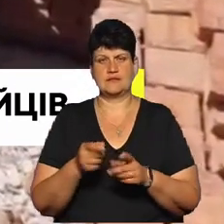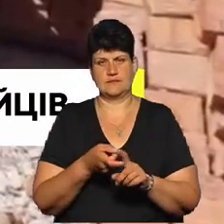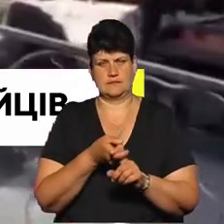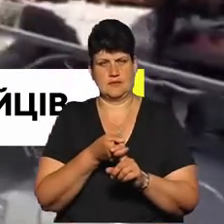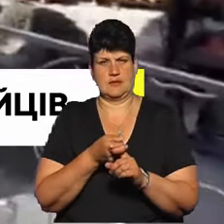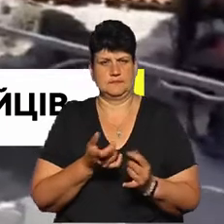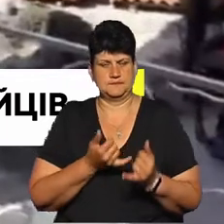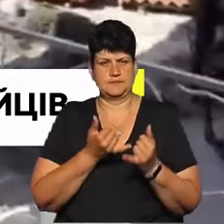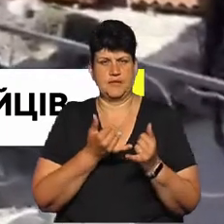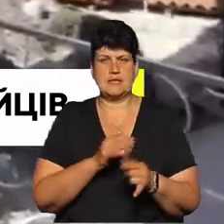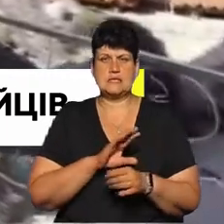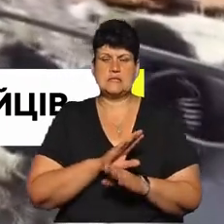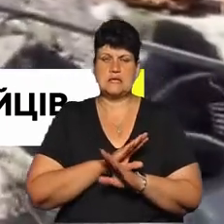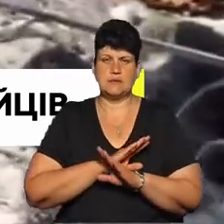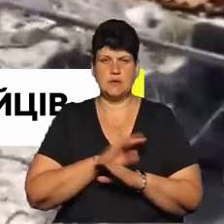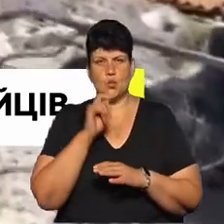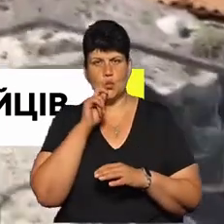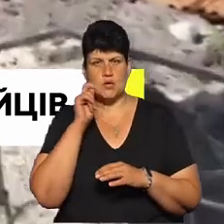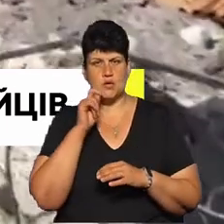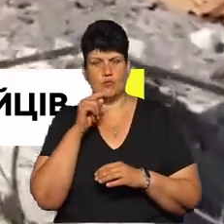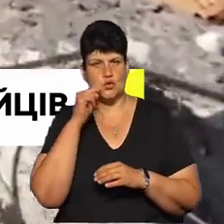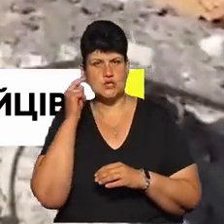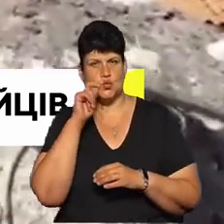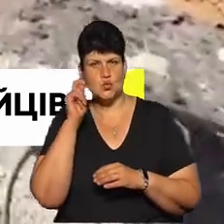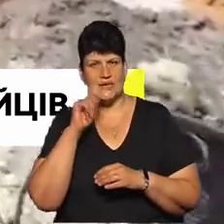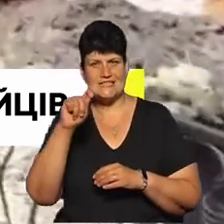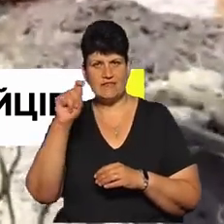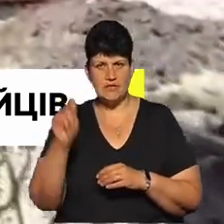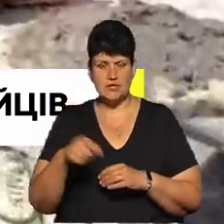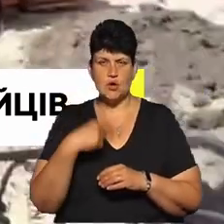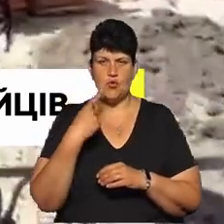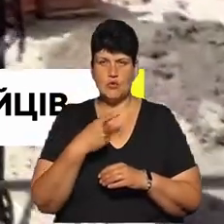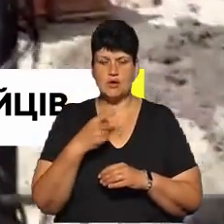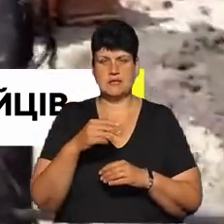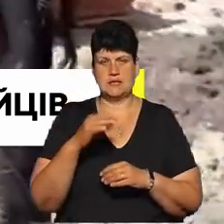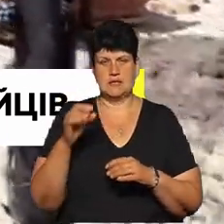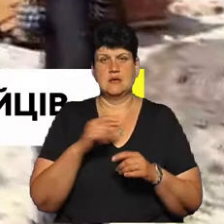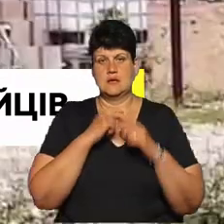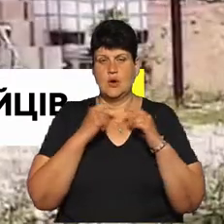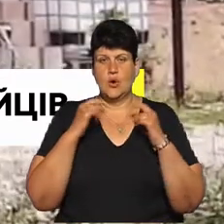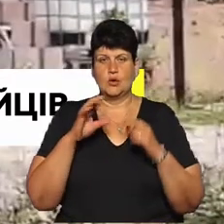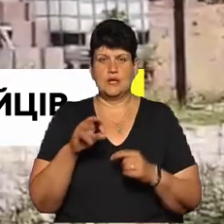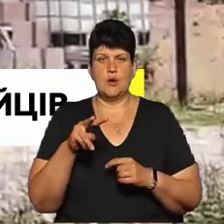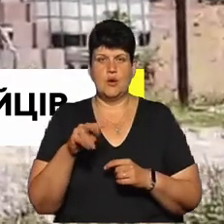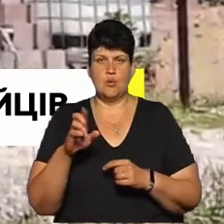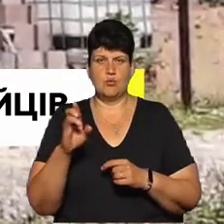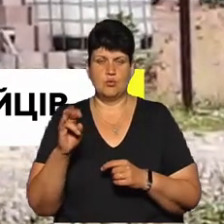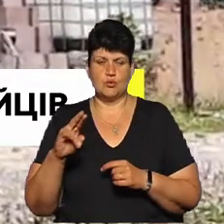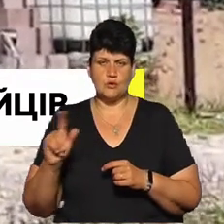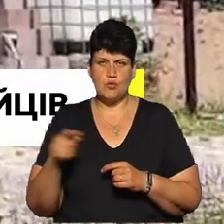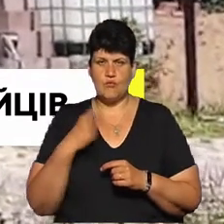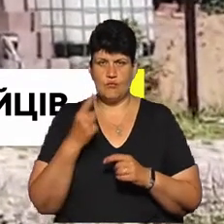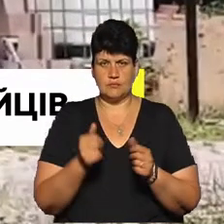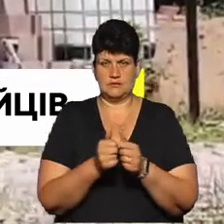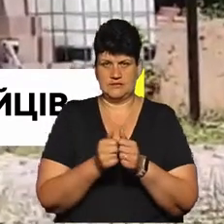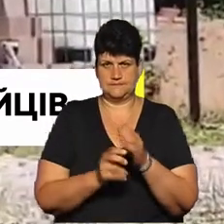війні. Про це розповів священник Православної церкви України отець Андрій Любунь. За його словами, будують храм поруч з каплицею, яку звели в селі на